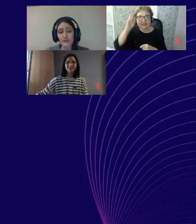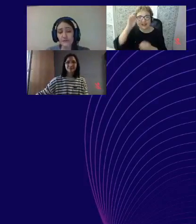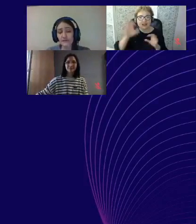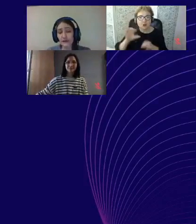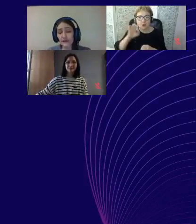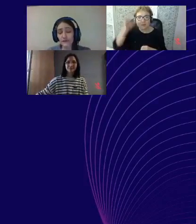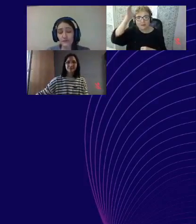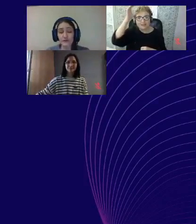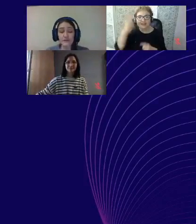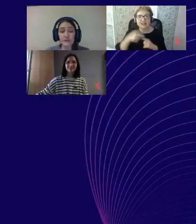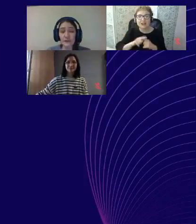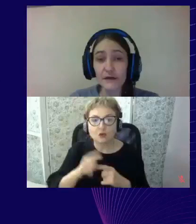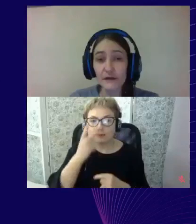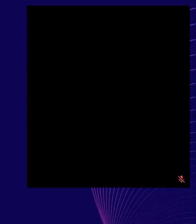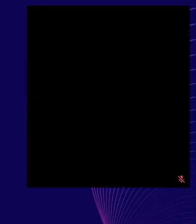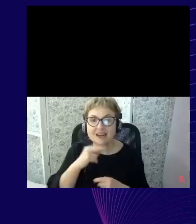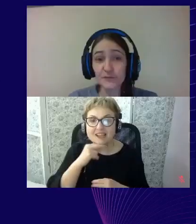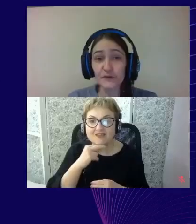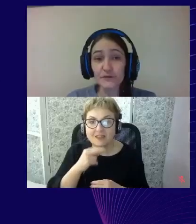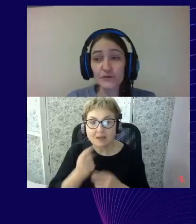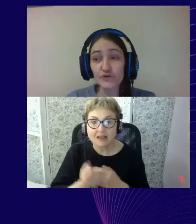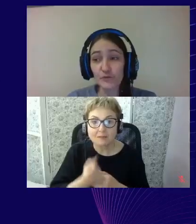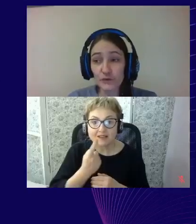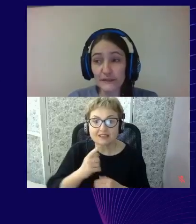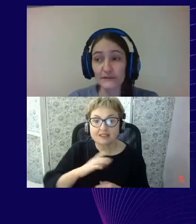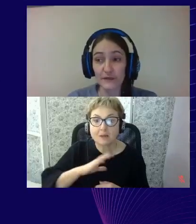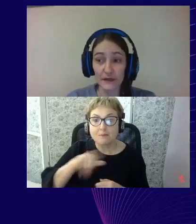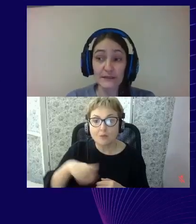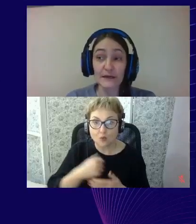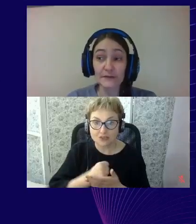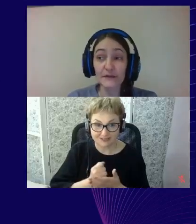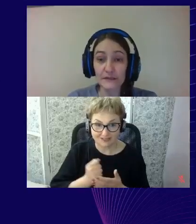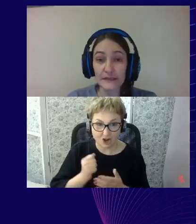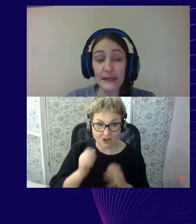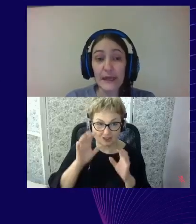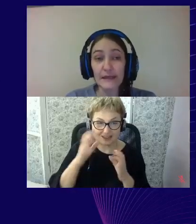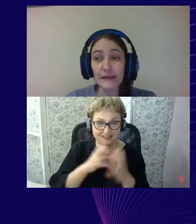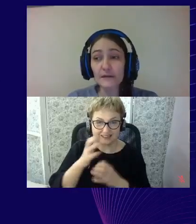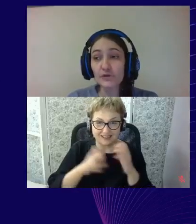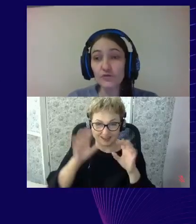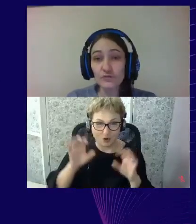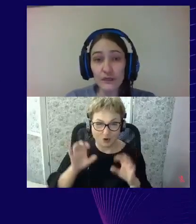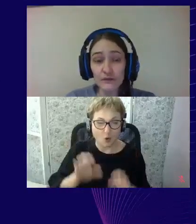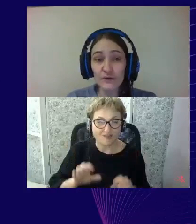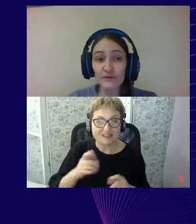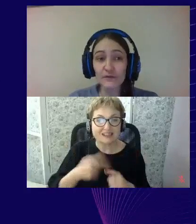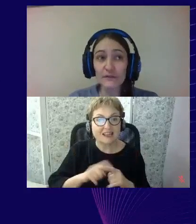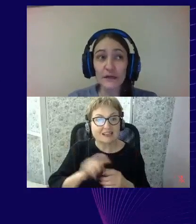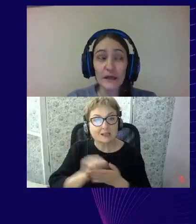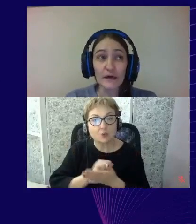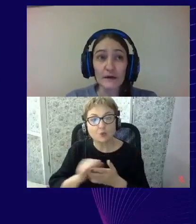федеральный закон об образовании, который, обратите внимание, как раз появился уже после ратификации конвенции. И этот